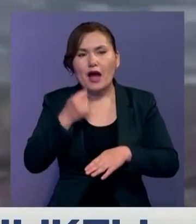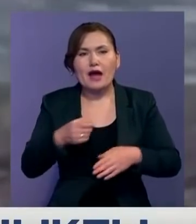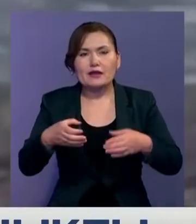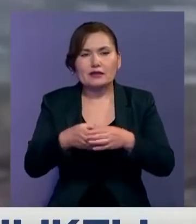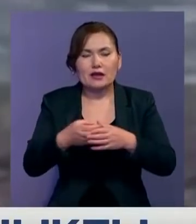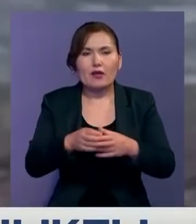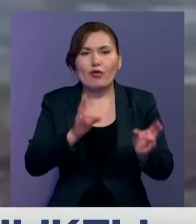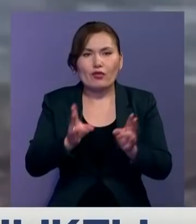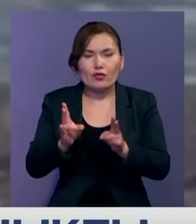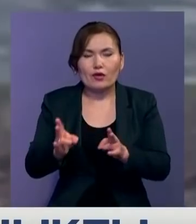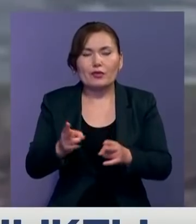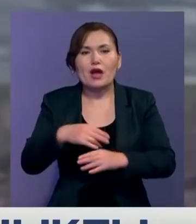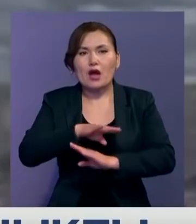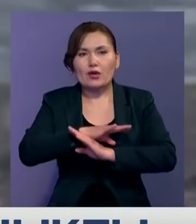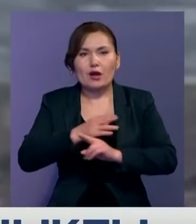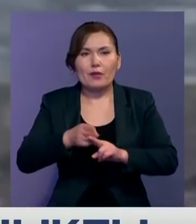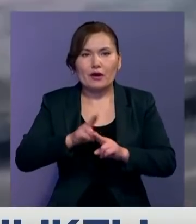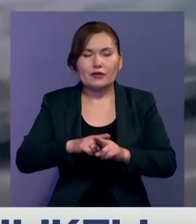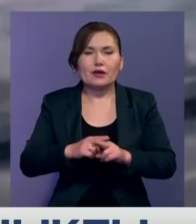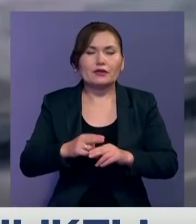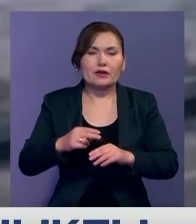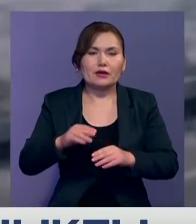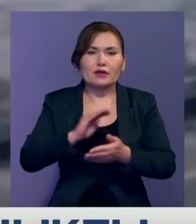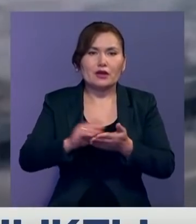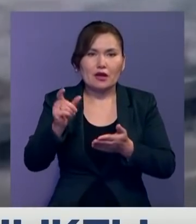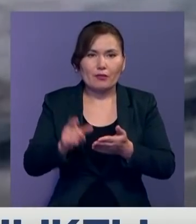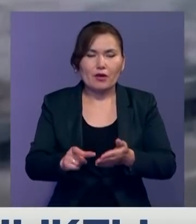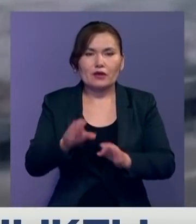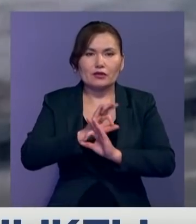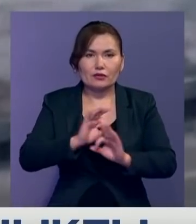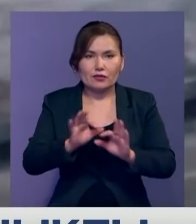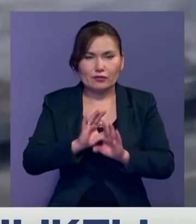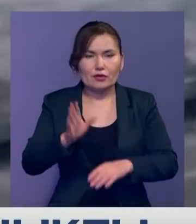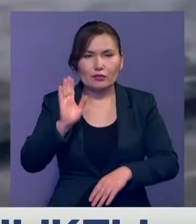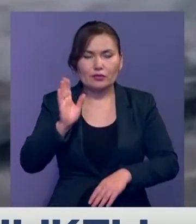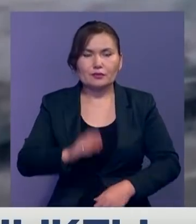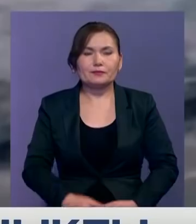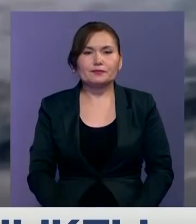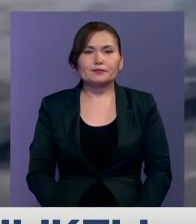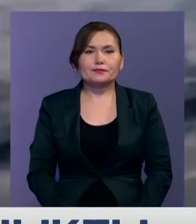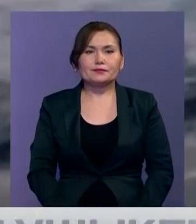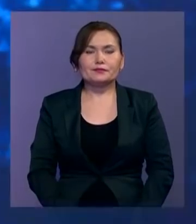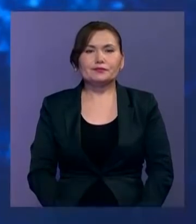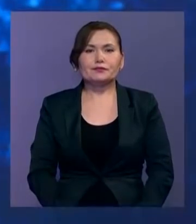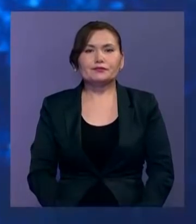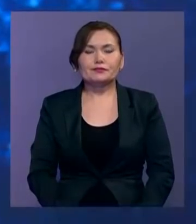шығын болғанын айтады. Тілшілеріміз жағдай әрі қарай қалай өрбейтінін бақылап отыр.